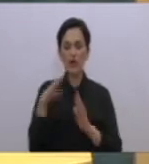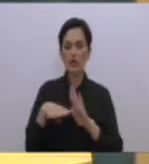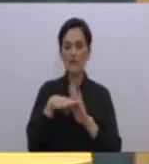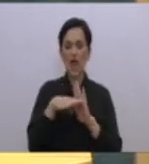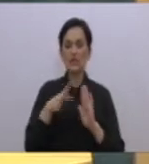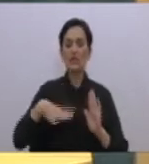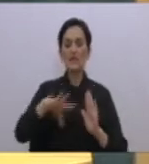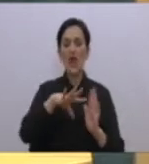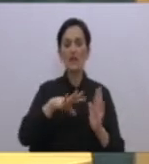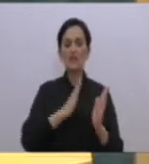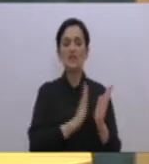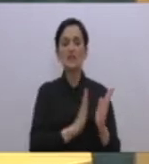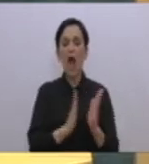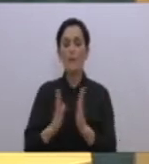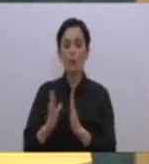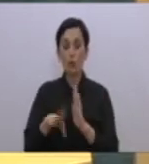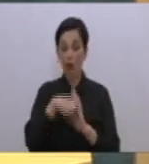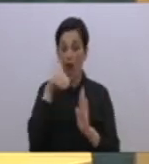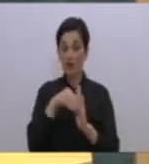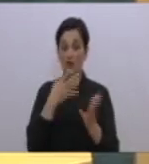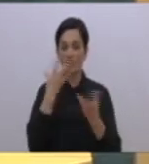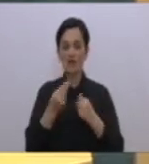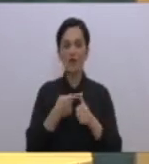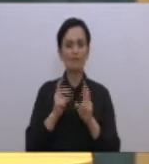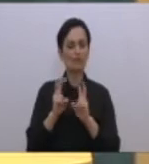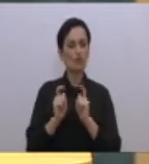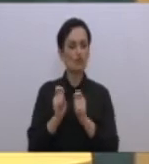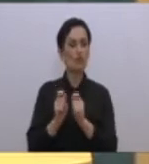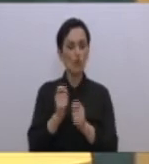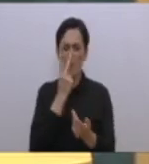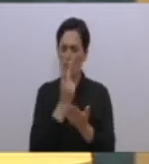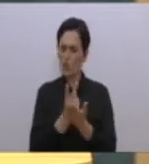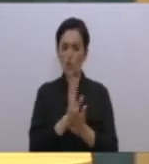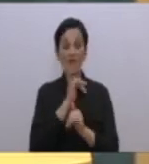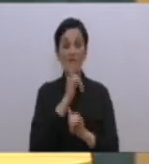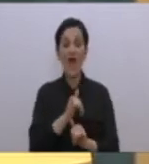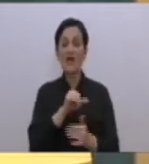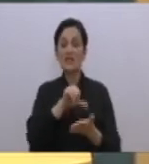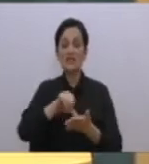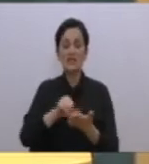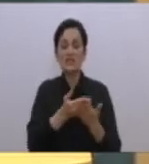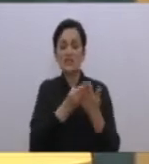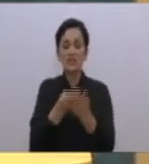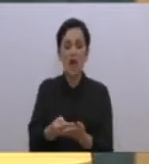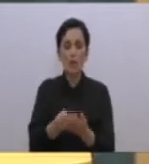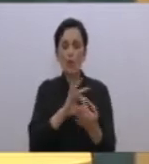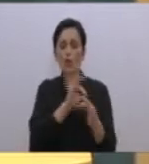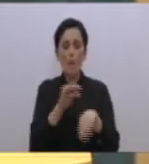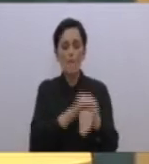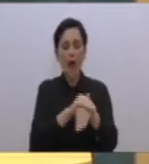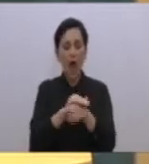ქვეყანაში სტაბილურობა. არჩევნებს გაყალბებულს უწოდებდნენ იმის მიუხედავად, რომ ვერ წარმოადგენს ვერცერთი კონკრეტული